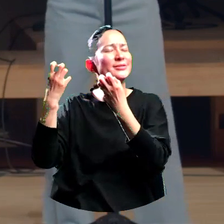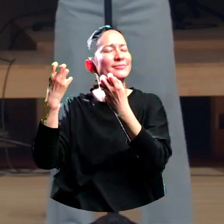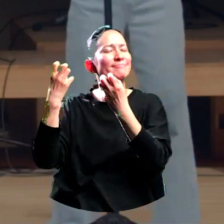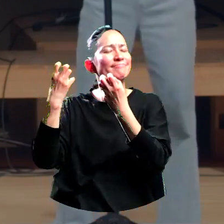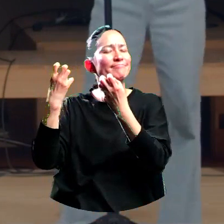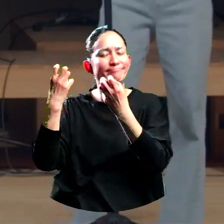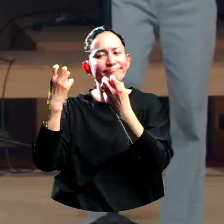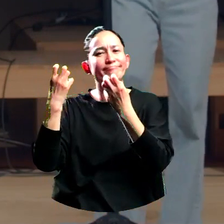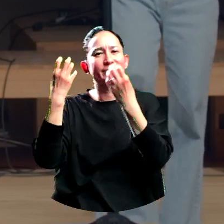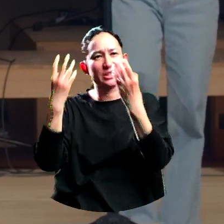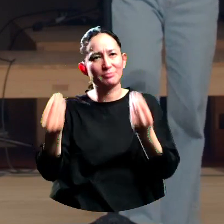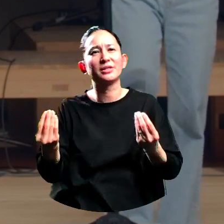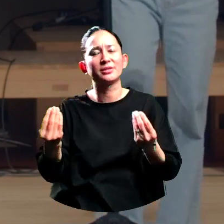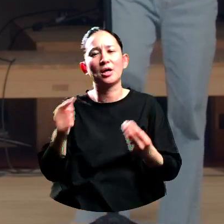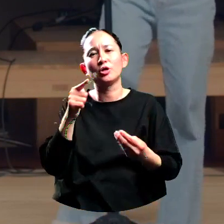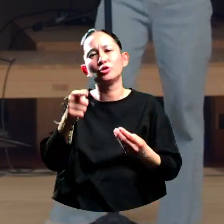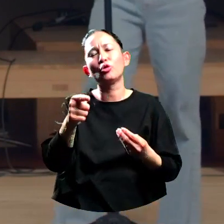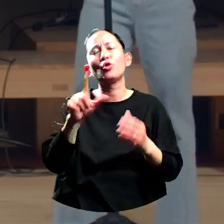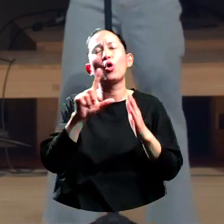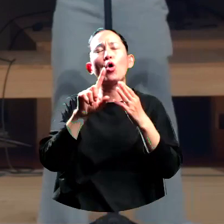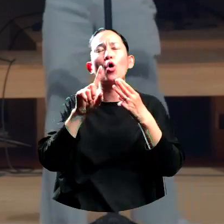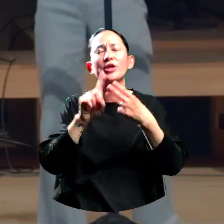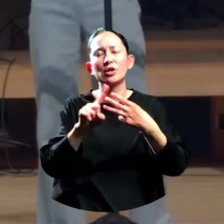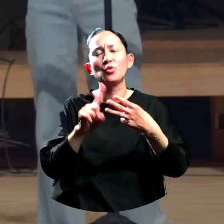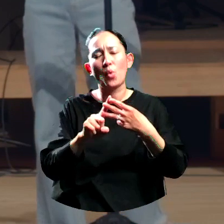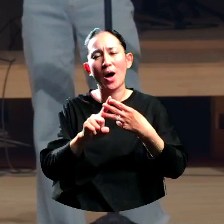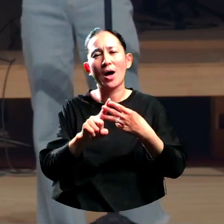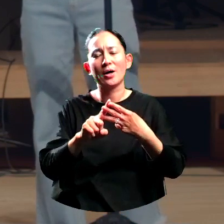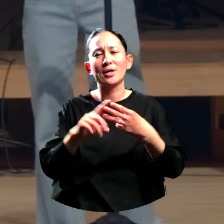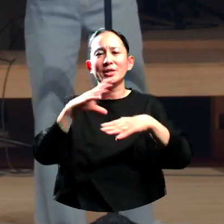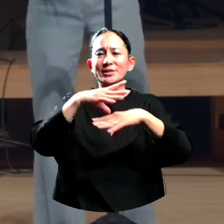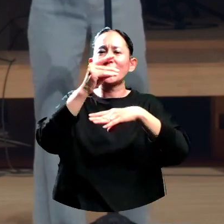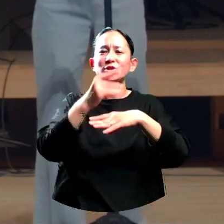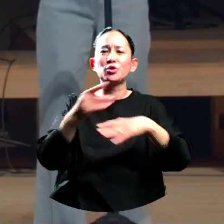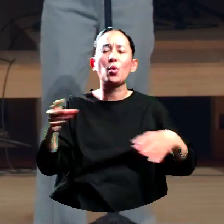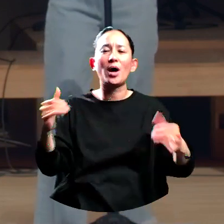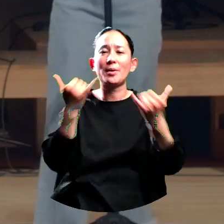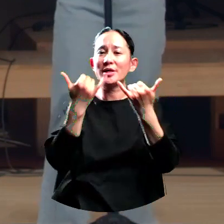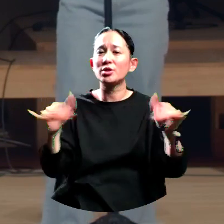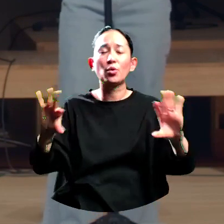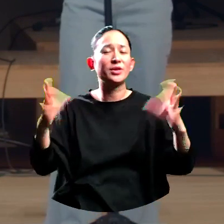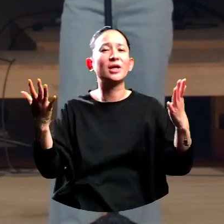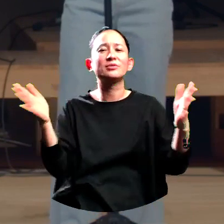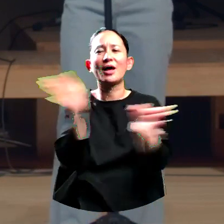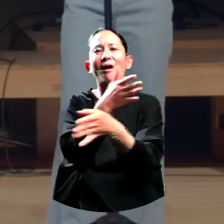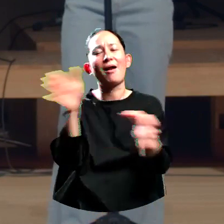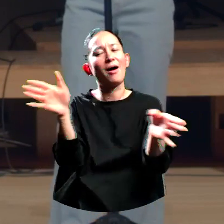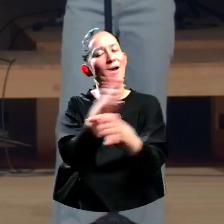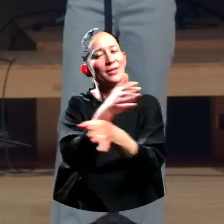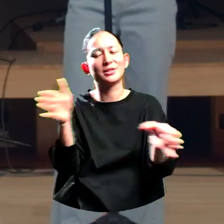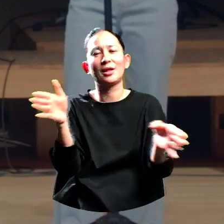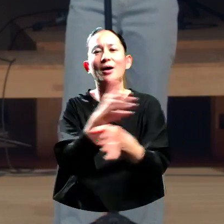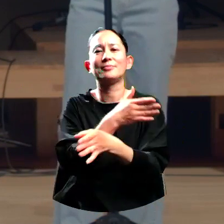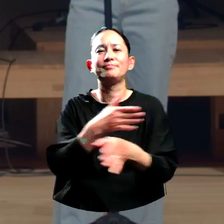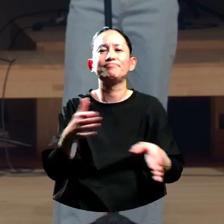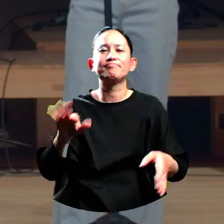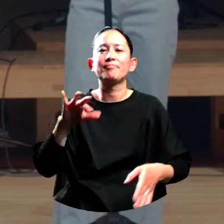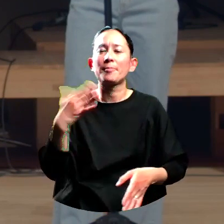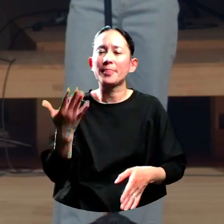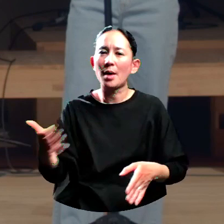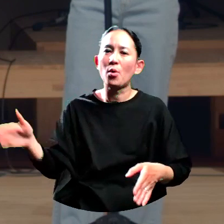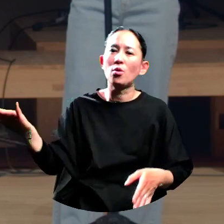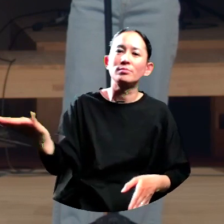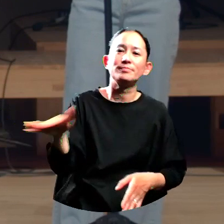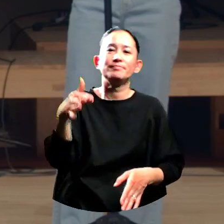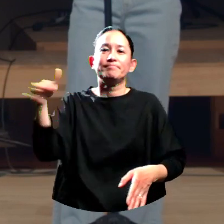くなくて人も空いていてガラガラでした。 In the morning, the waves weren't too big, and there weren't a lot of people. しかし次第に波